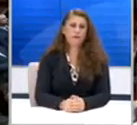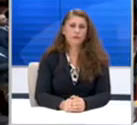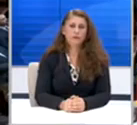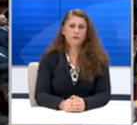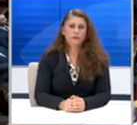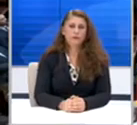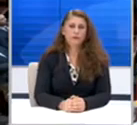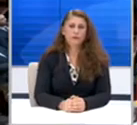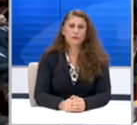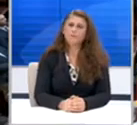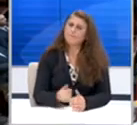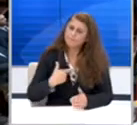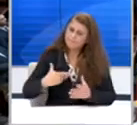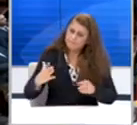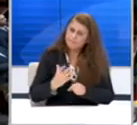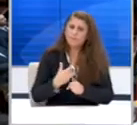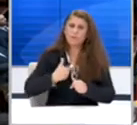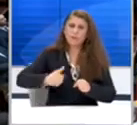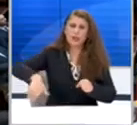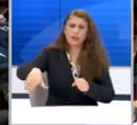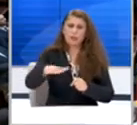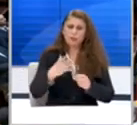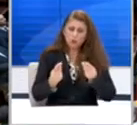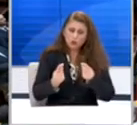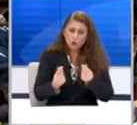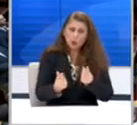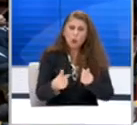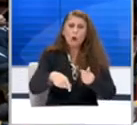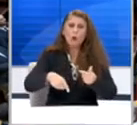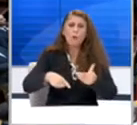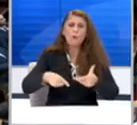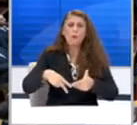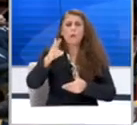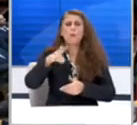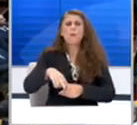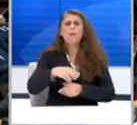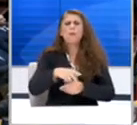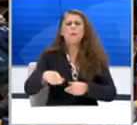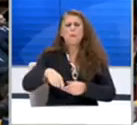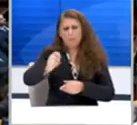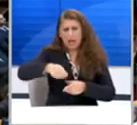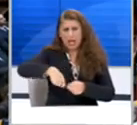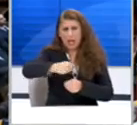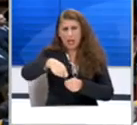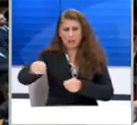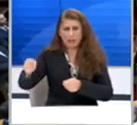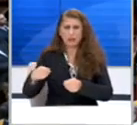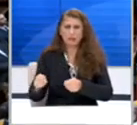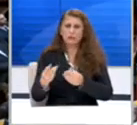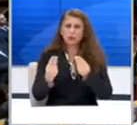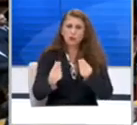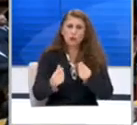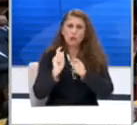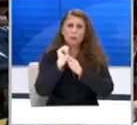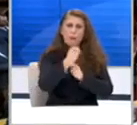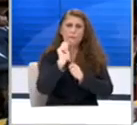Και καταξίωσον ημάς εμπληστήνε του αγιασμού Σου, γιατί του είδατος τούτου μεταλείψεως τεν